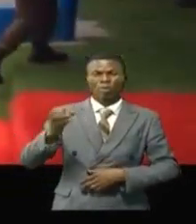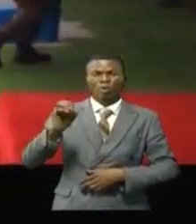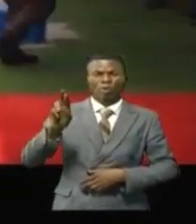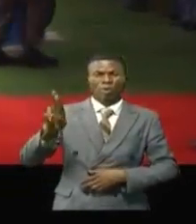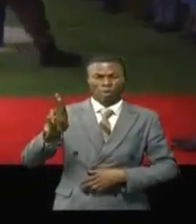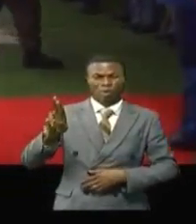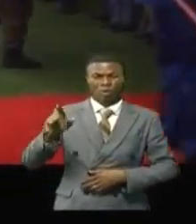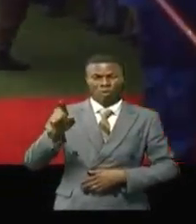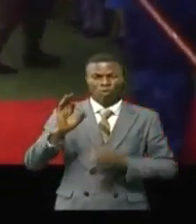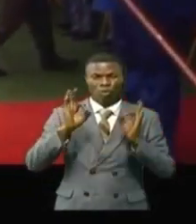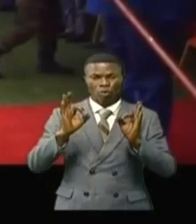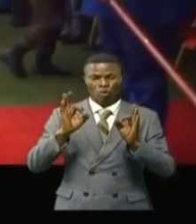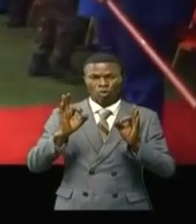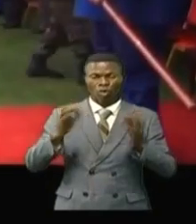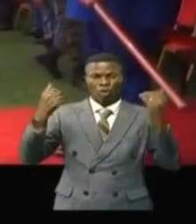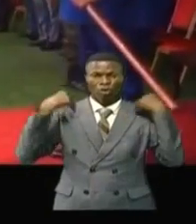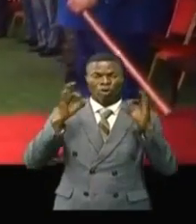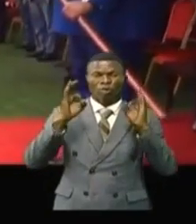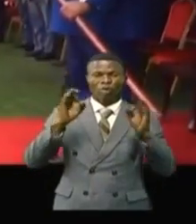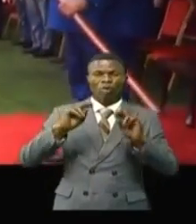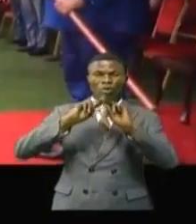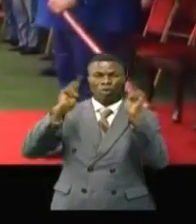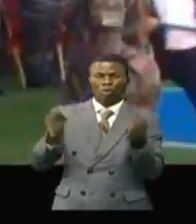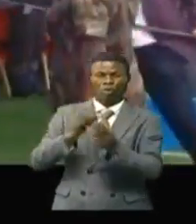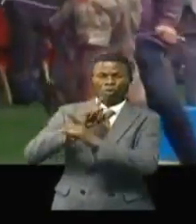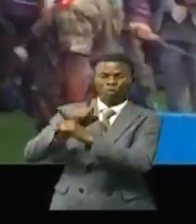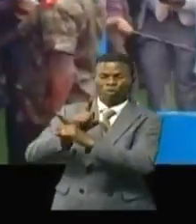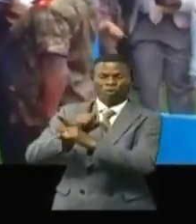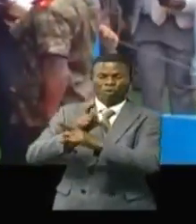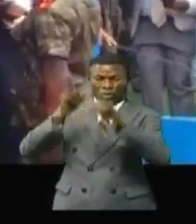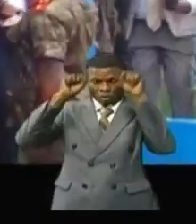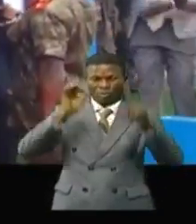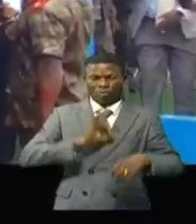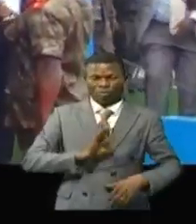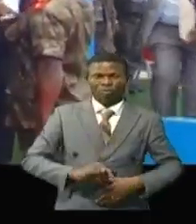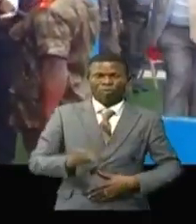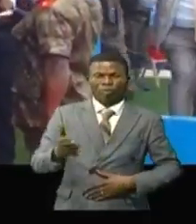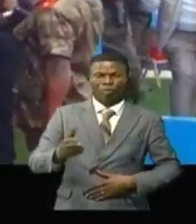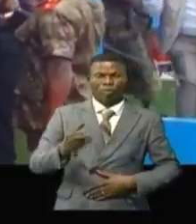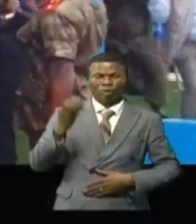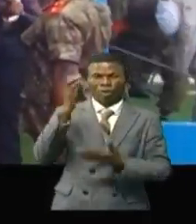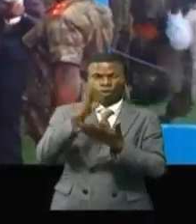Ephraim, nouveau commandant de la garde républicaine. Général-major